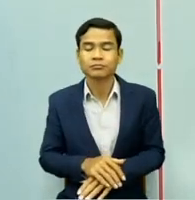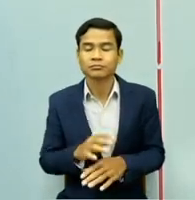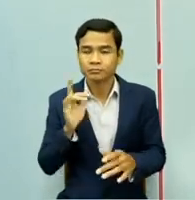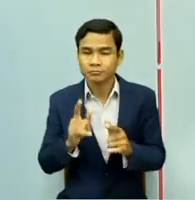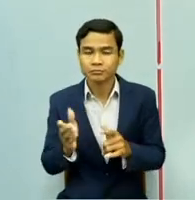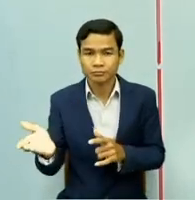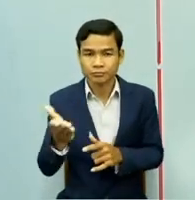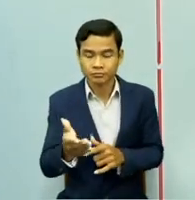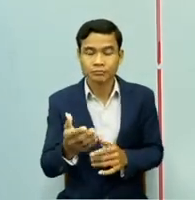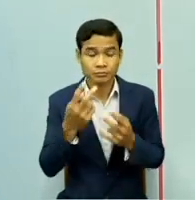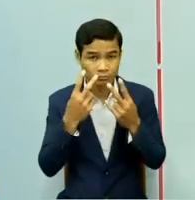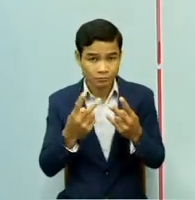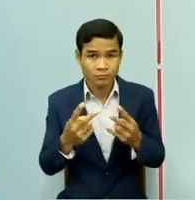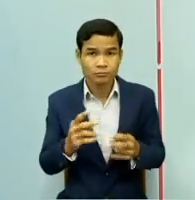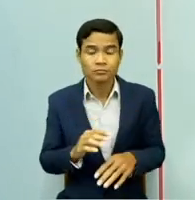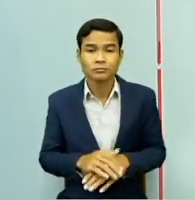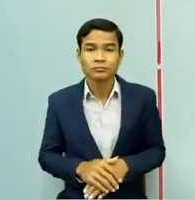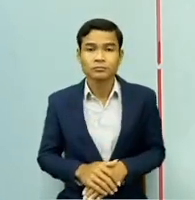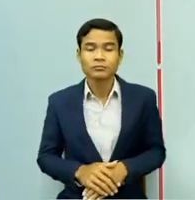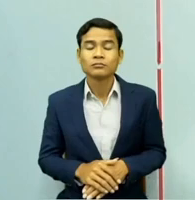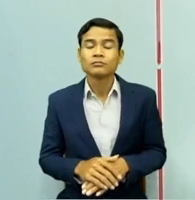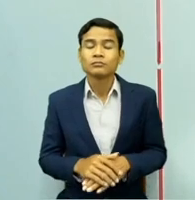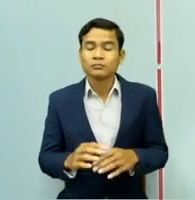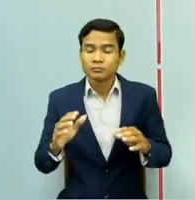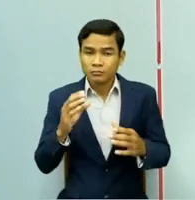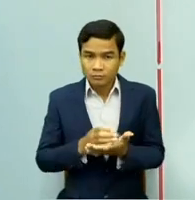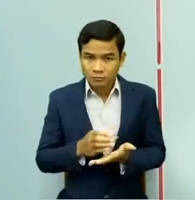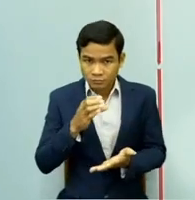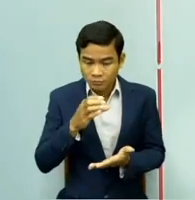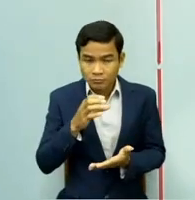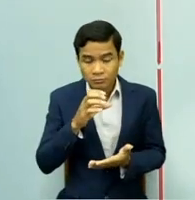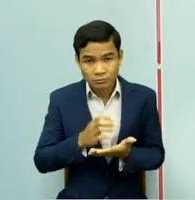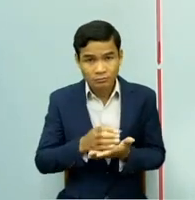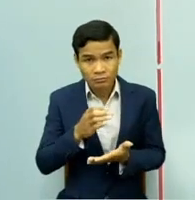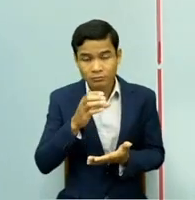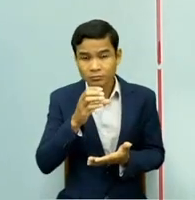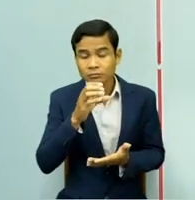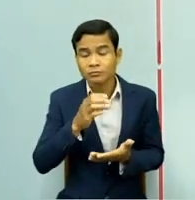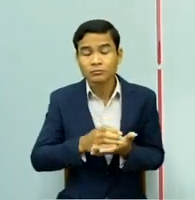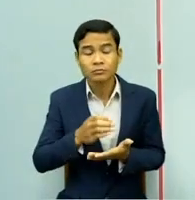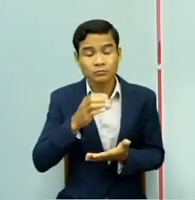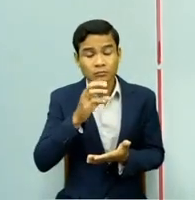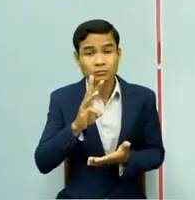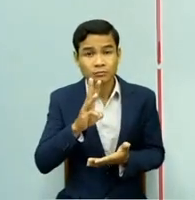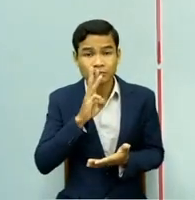នមើលតាទាំងដបទឹកសតទាំងកែវជ័រទាំងបំពុកបឺតនៅក្នុង